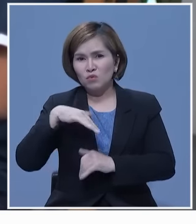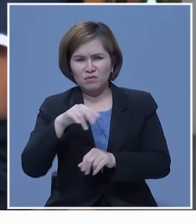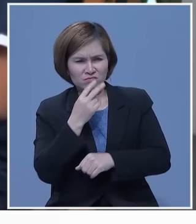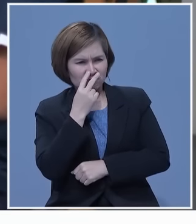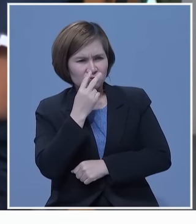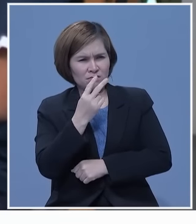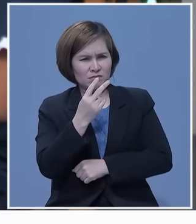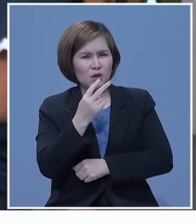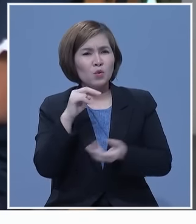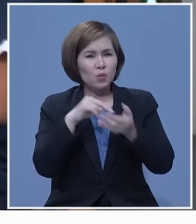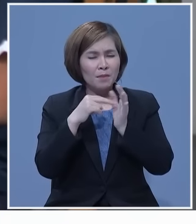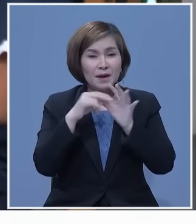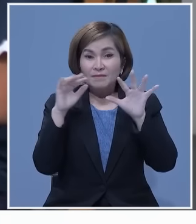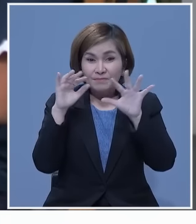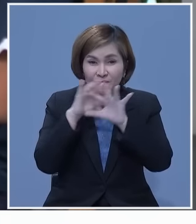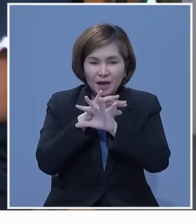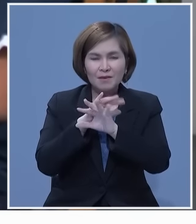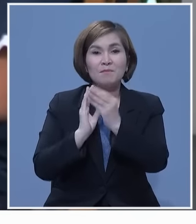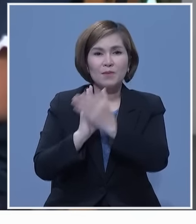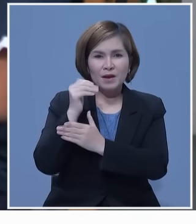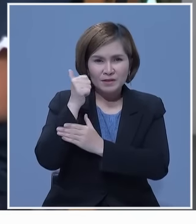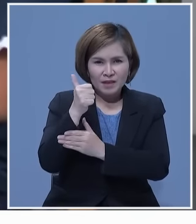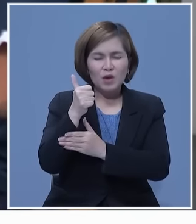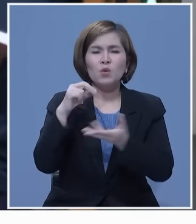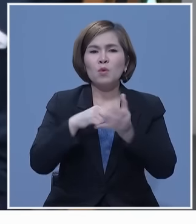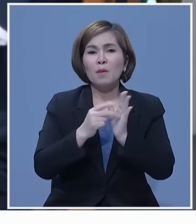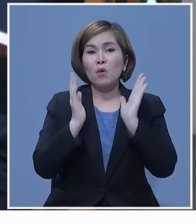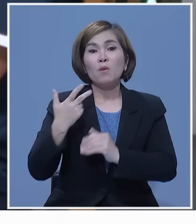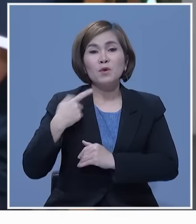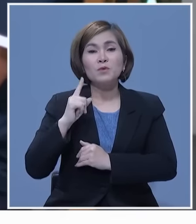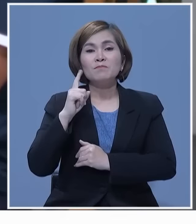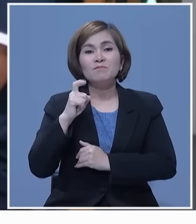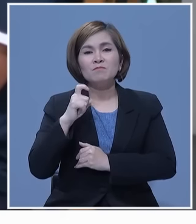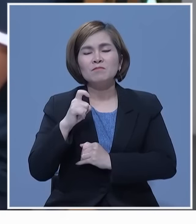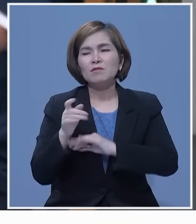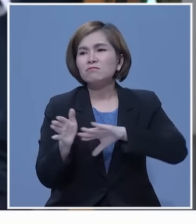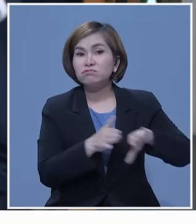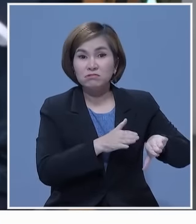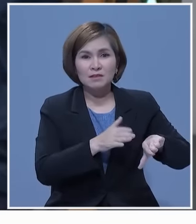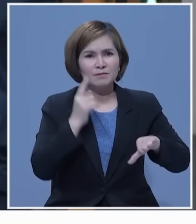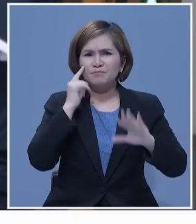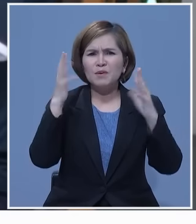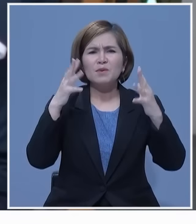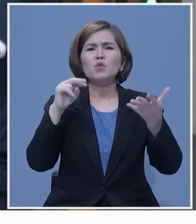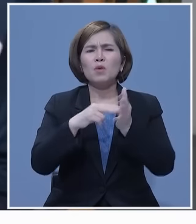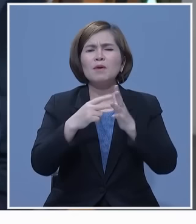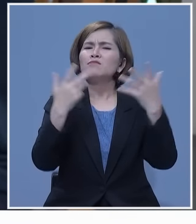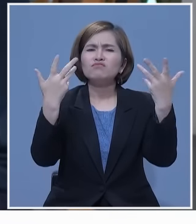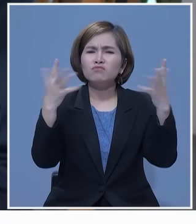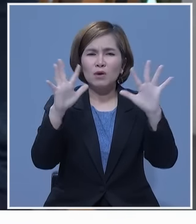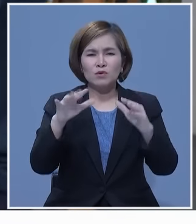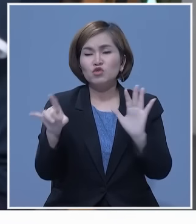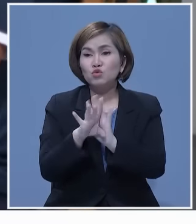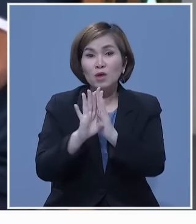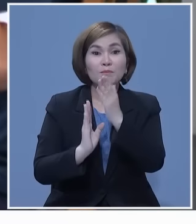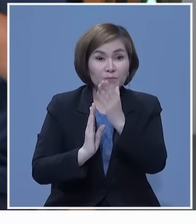ว่าเสร็จนาฆ่าโคถึกเสร็จศึกฆ่าขุนพลคุณนุไม่ได้คิดอย่างงั้นครับคิดว่าเราลบก็รบอล่ะแต่ในเมื่อ